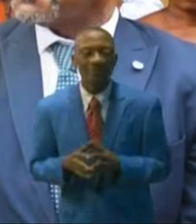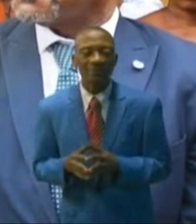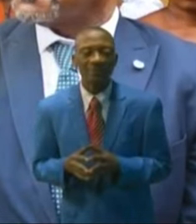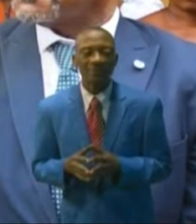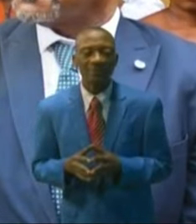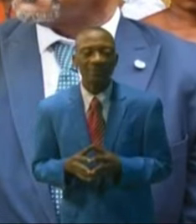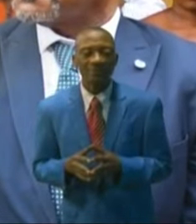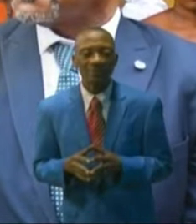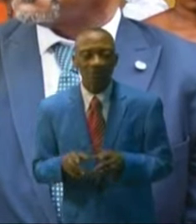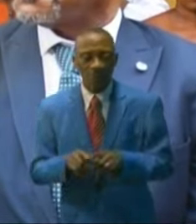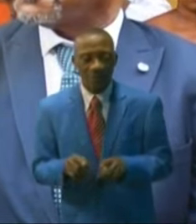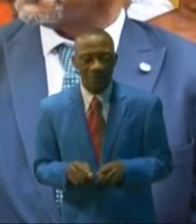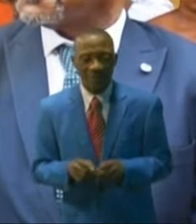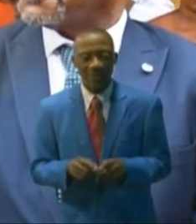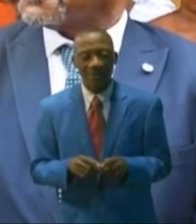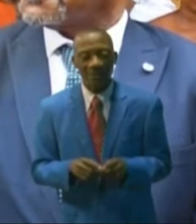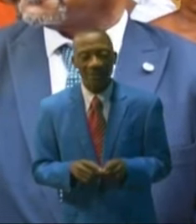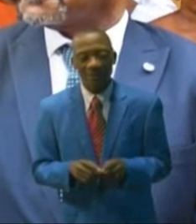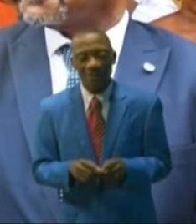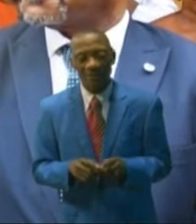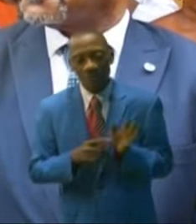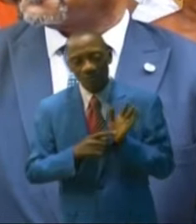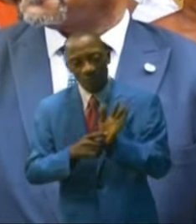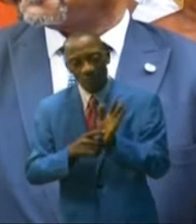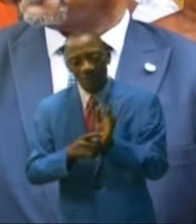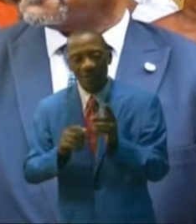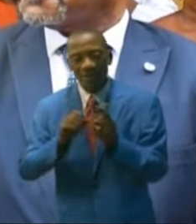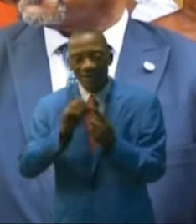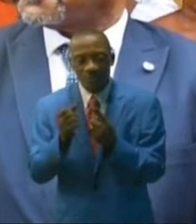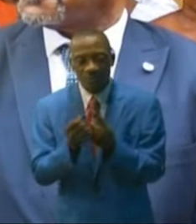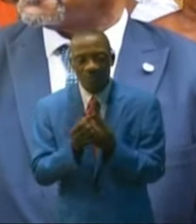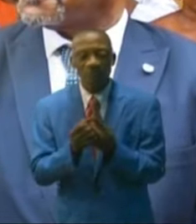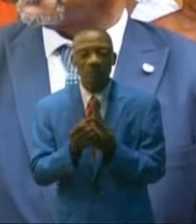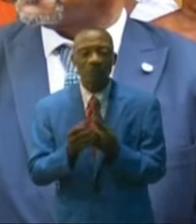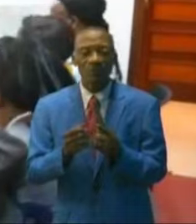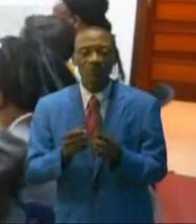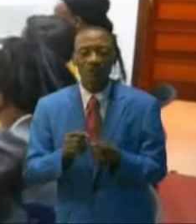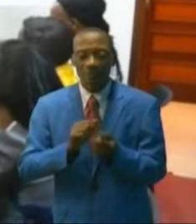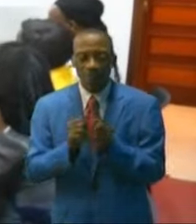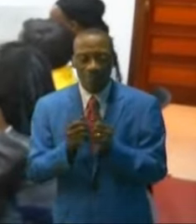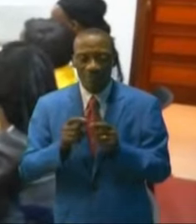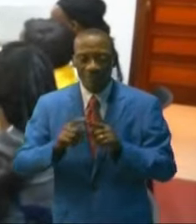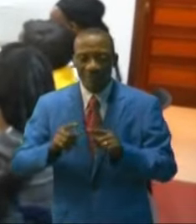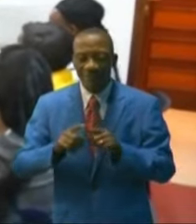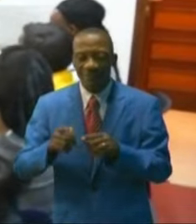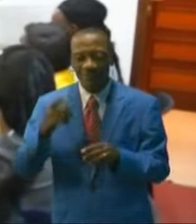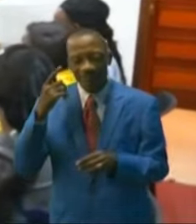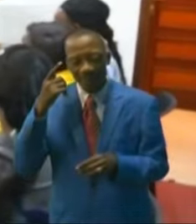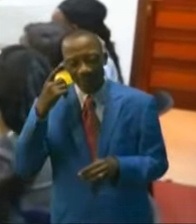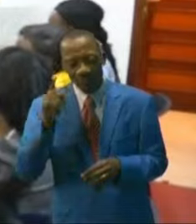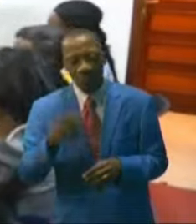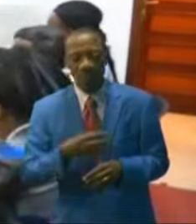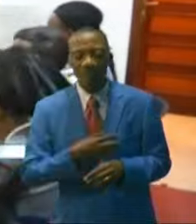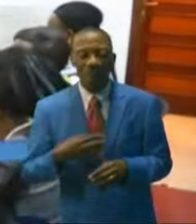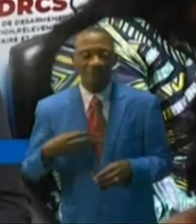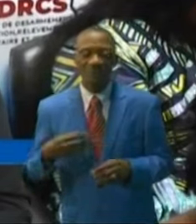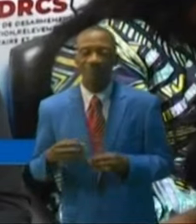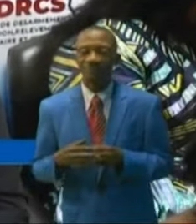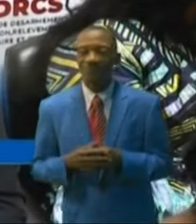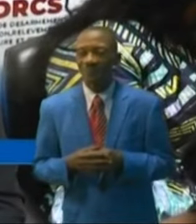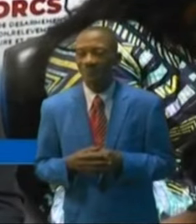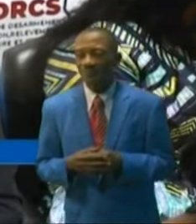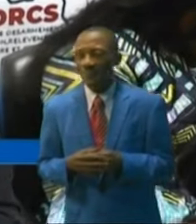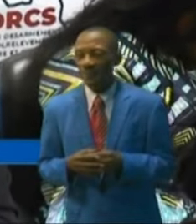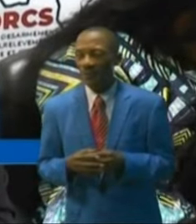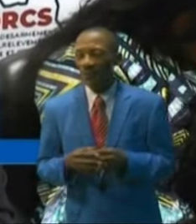celui de rechercher la paix pour toute l'étendue de la RDC. Les directives ont été données à l'issue de cette